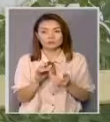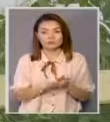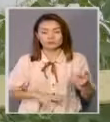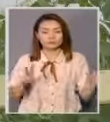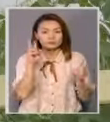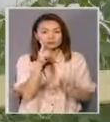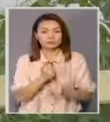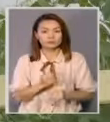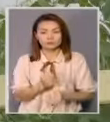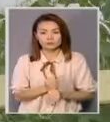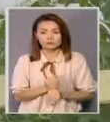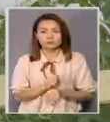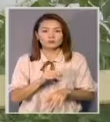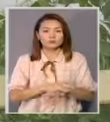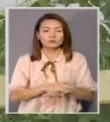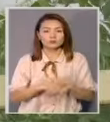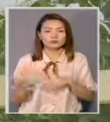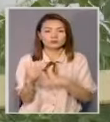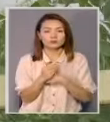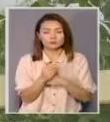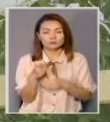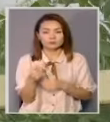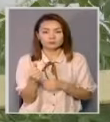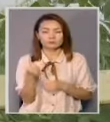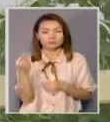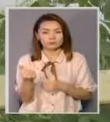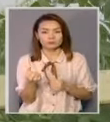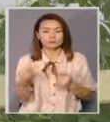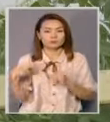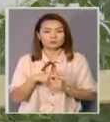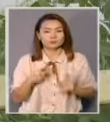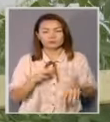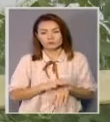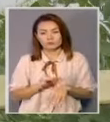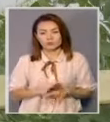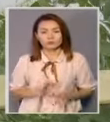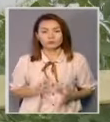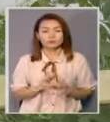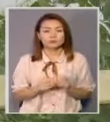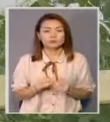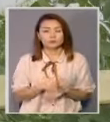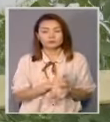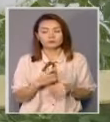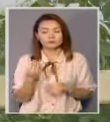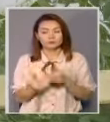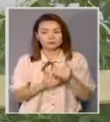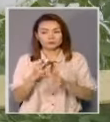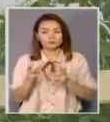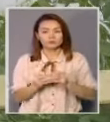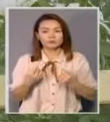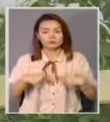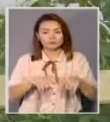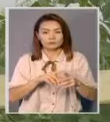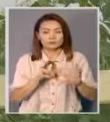я не знаю, что делать. Банк предъявляет требования об уплате. От этого я заболела. Время от времени, ссылаясь на это и на